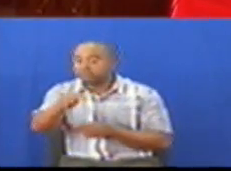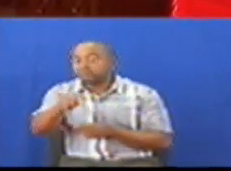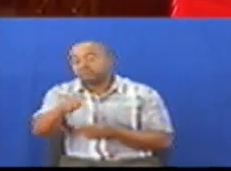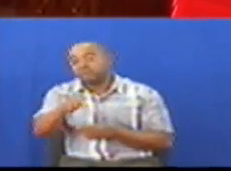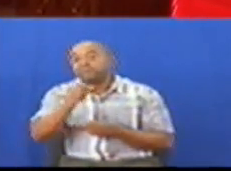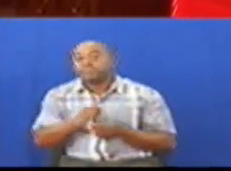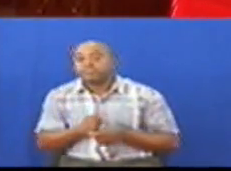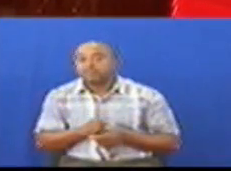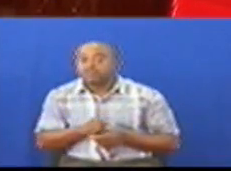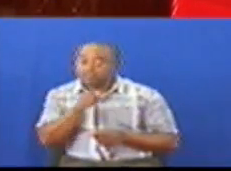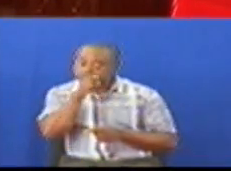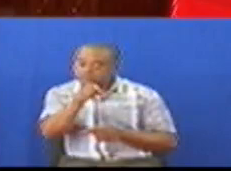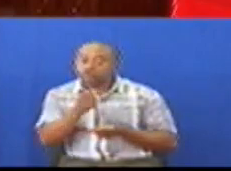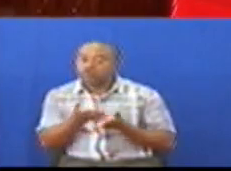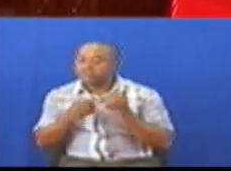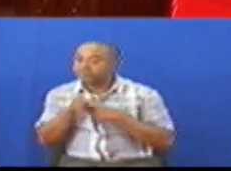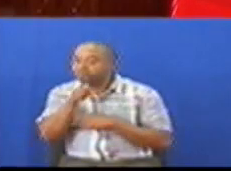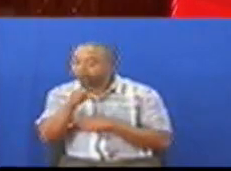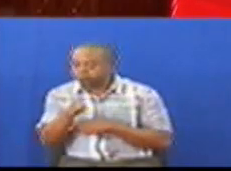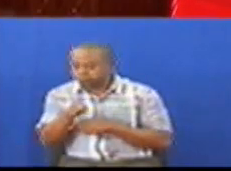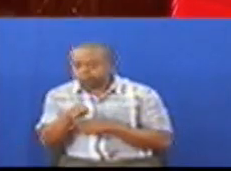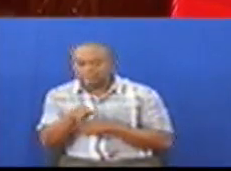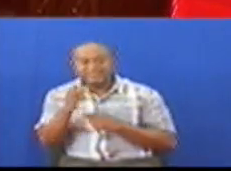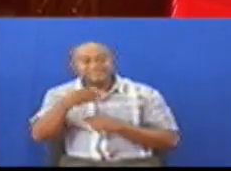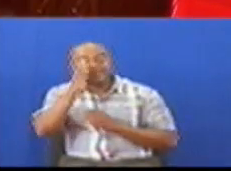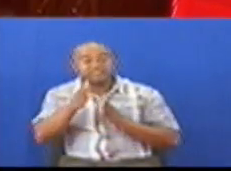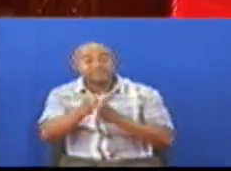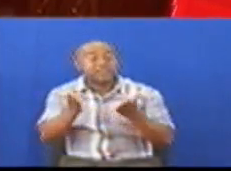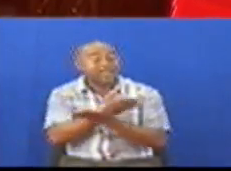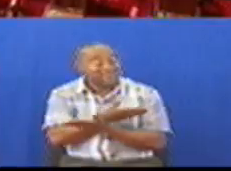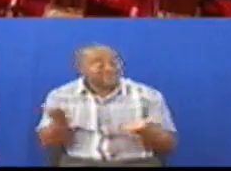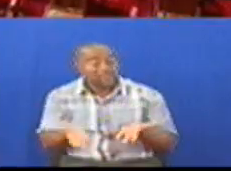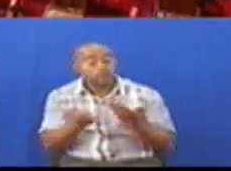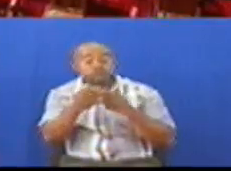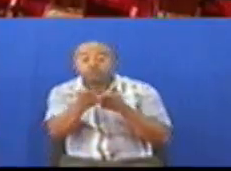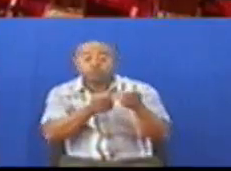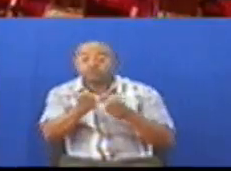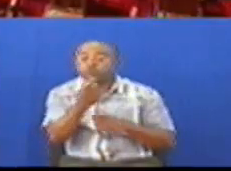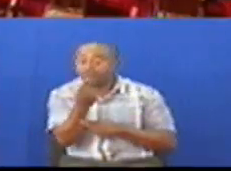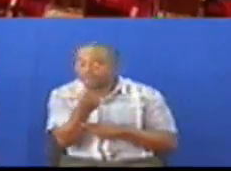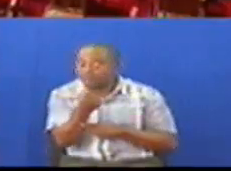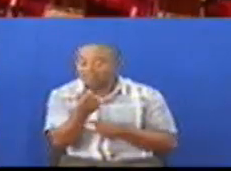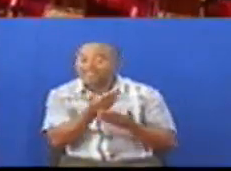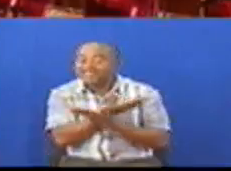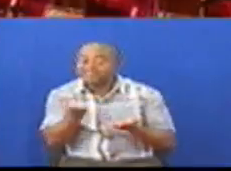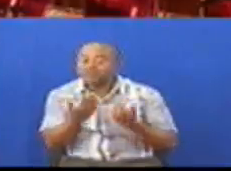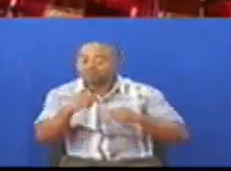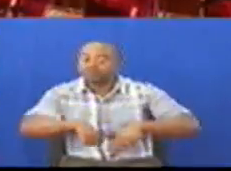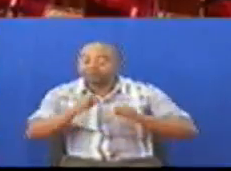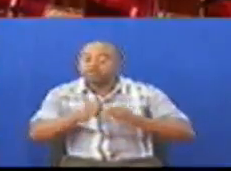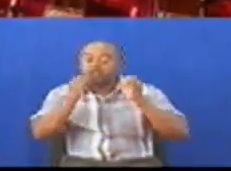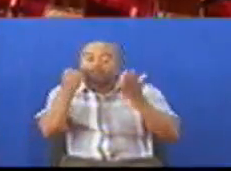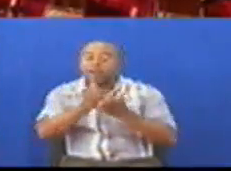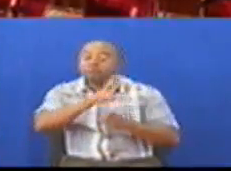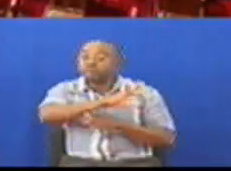hapa nchini inatokana na kukosa au kutokuwa na uwezo kwenye utawala wa fedha, utawala na fedha katika kutoa maamuzi